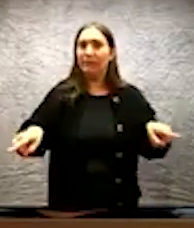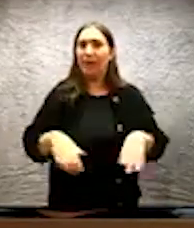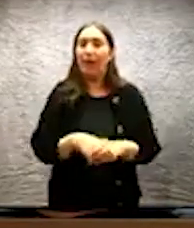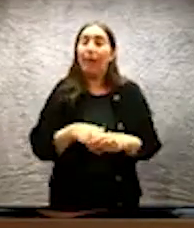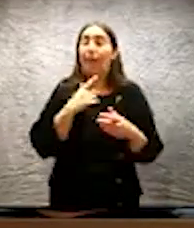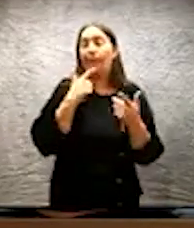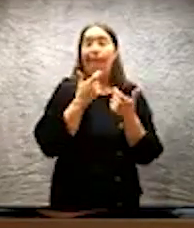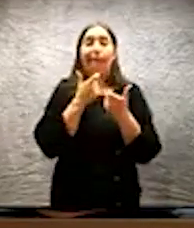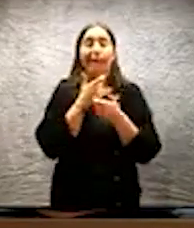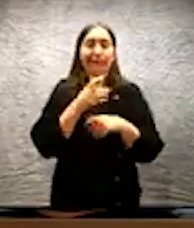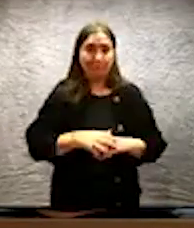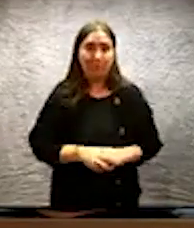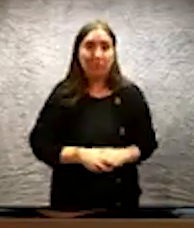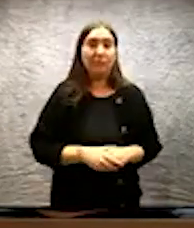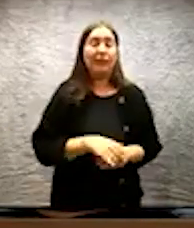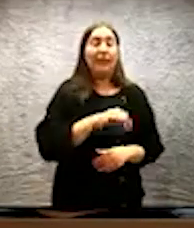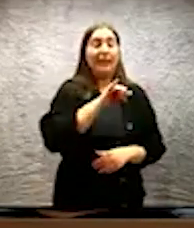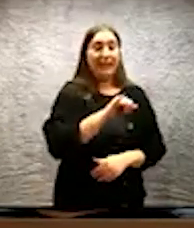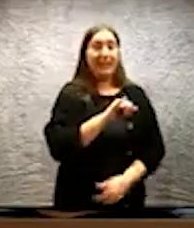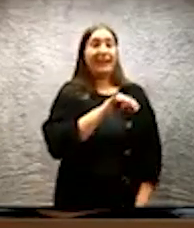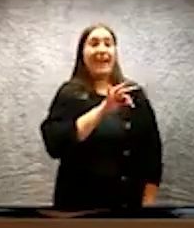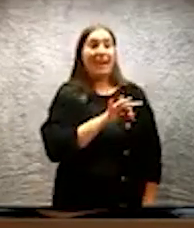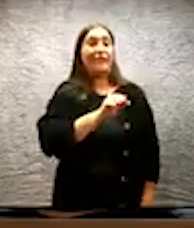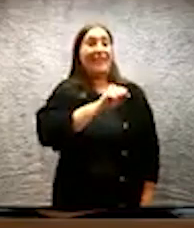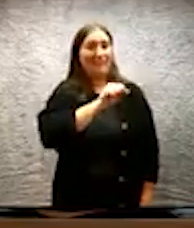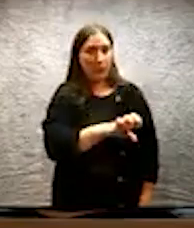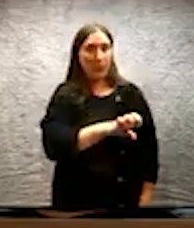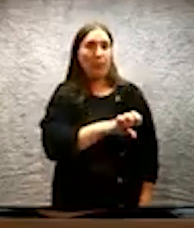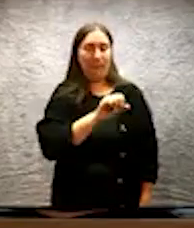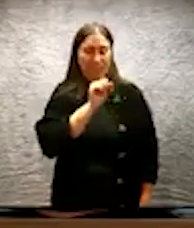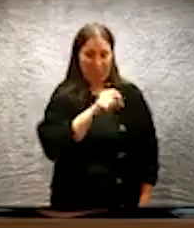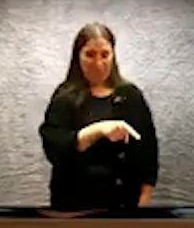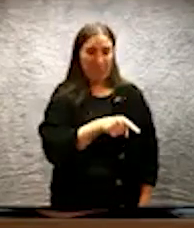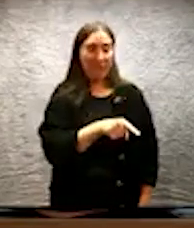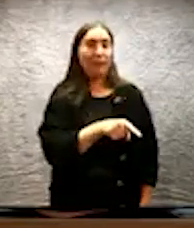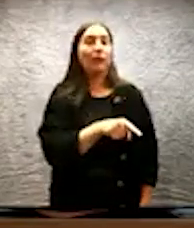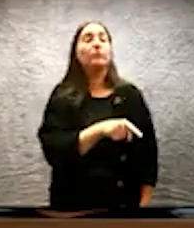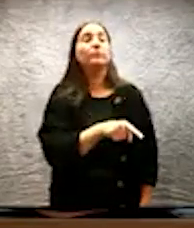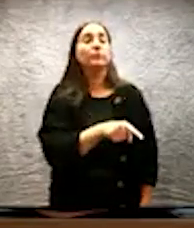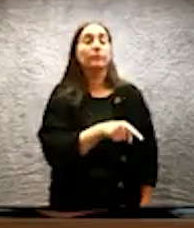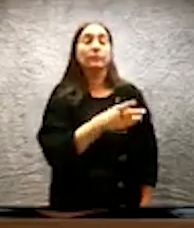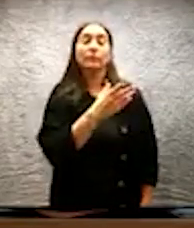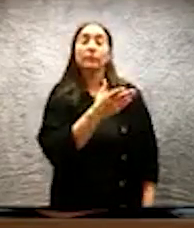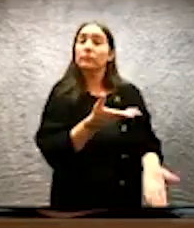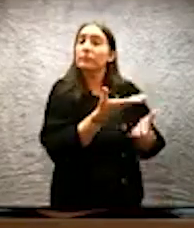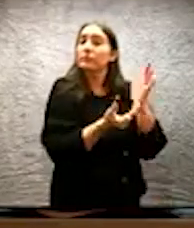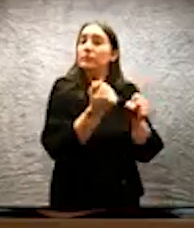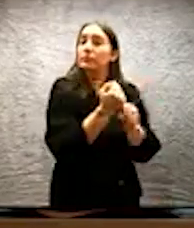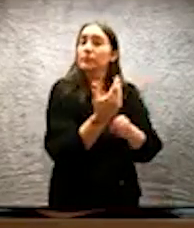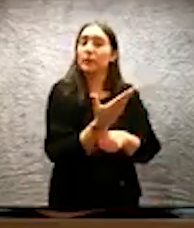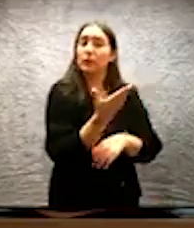bon, ISFE et non pas IFSE, mais c'est, si vous voulez, ce qui a été mis en place, c'est pour